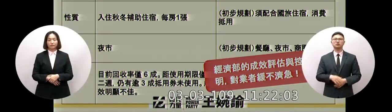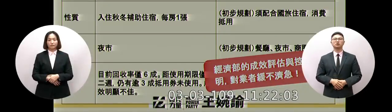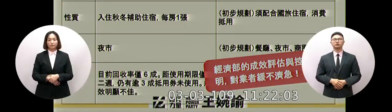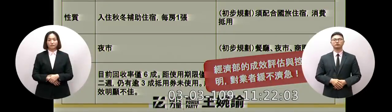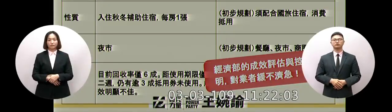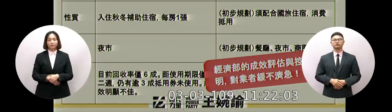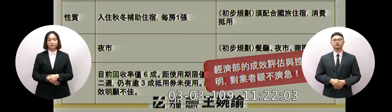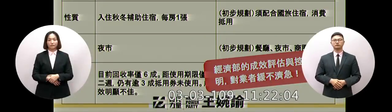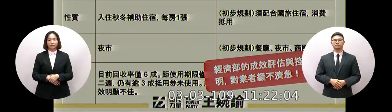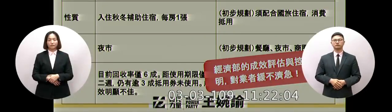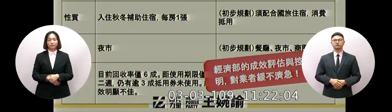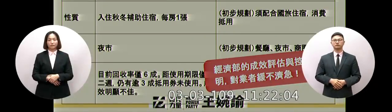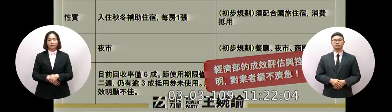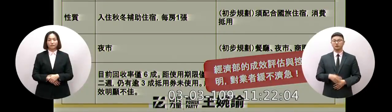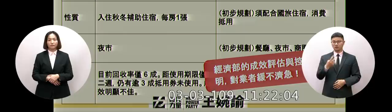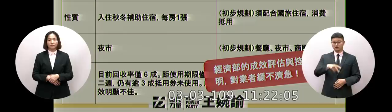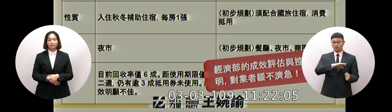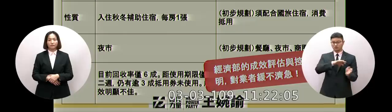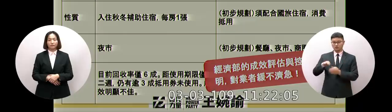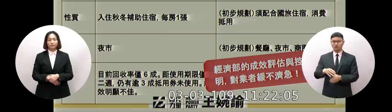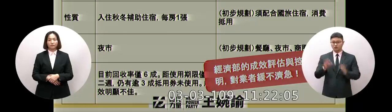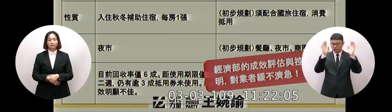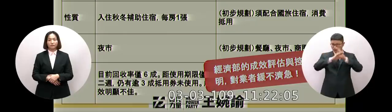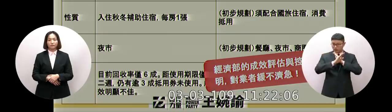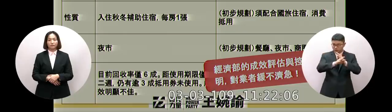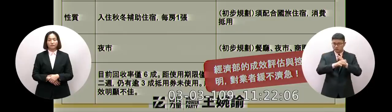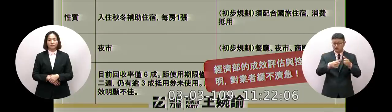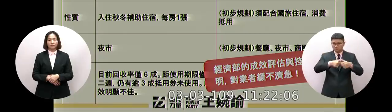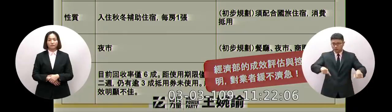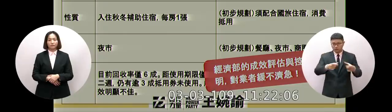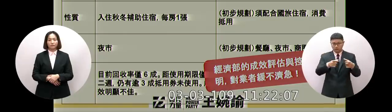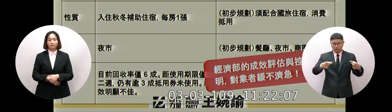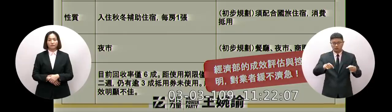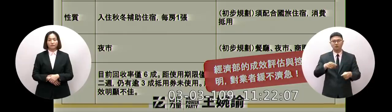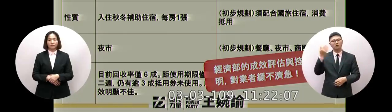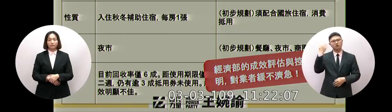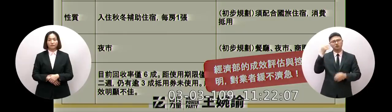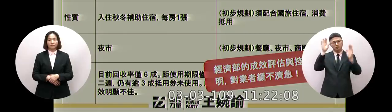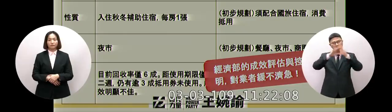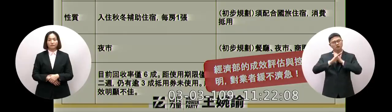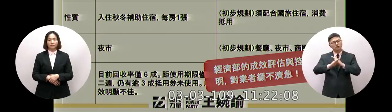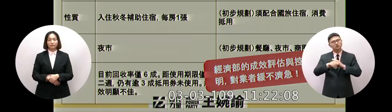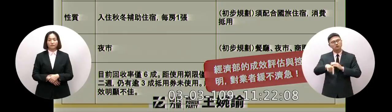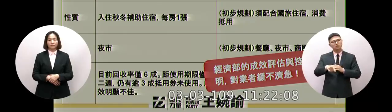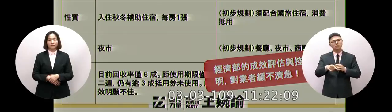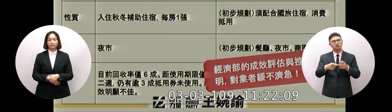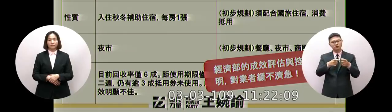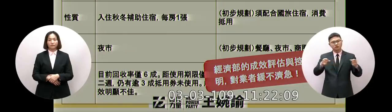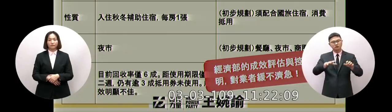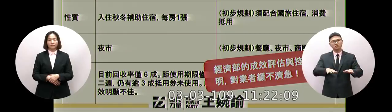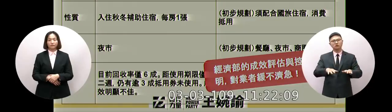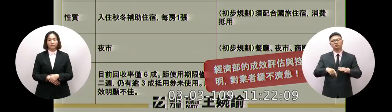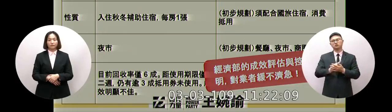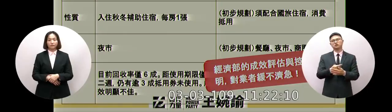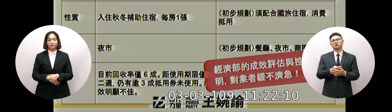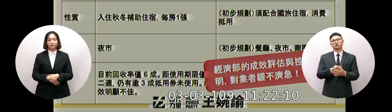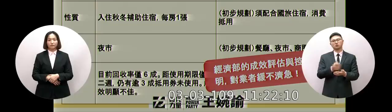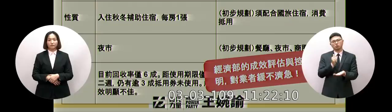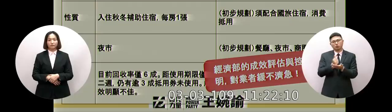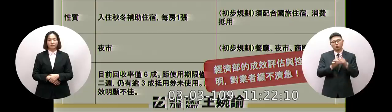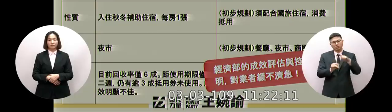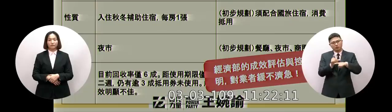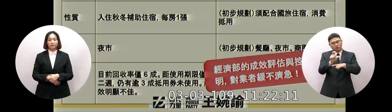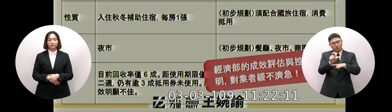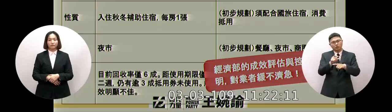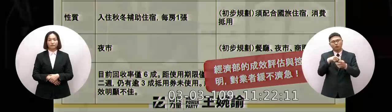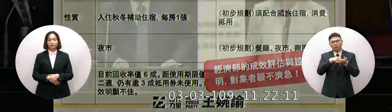那刚刚也提到说，在夜市券和抵用券的部分，因为之前的夜市券其实也只有执行到目前为止只有执行了60%，所以大概有30%的部分还没有回